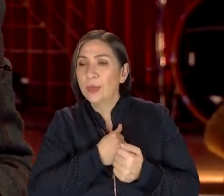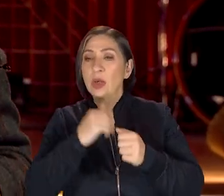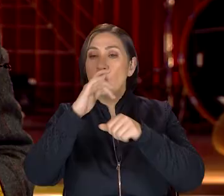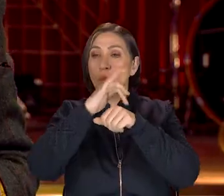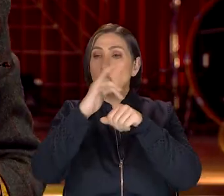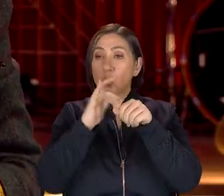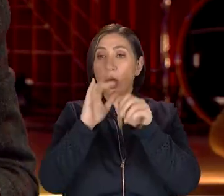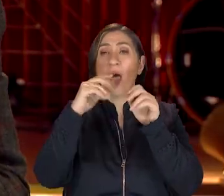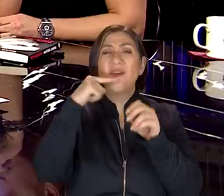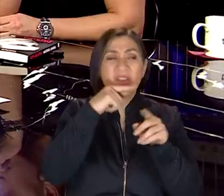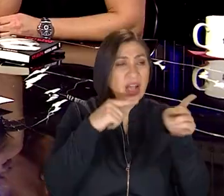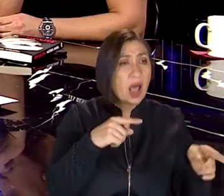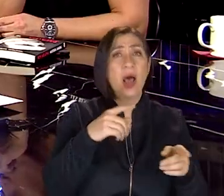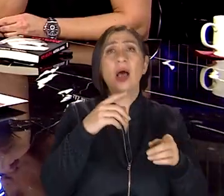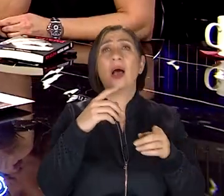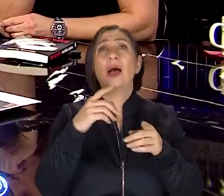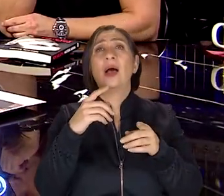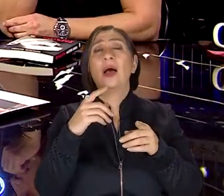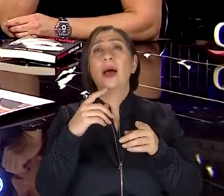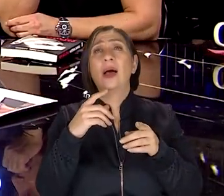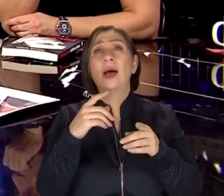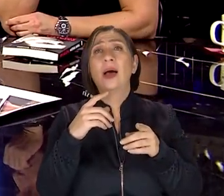menşeyi Afrika, menşeyi